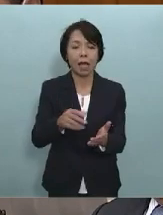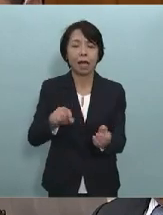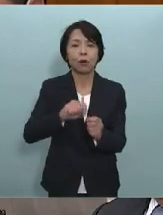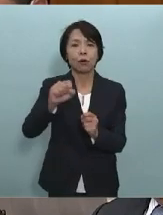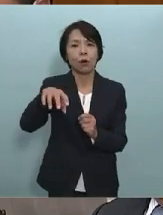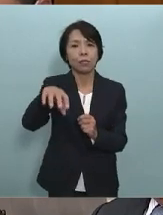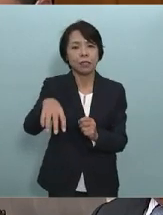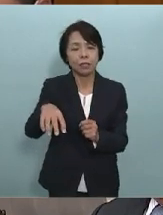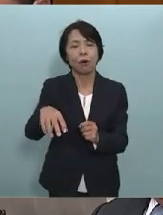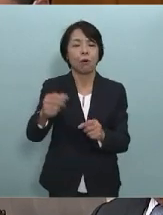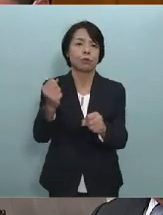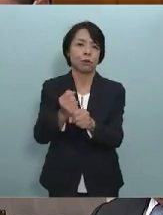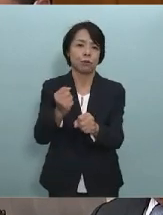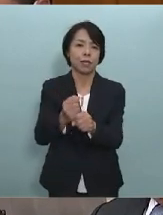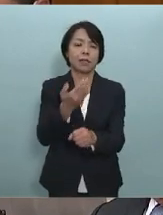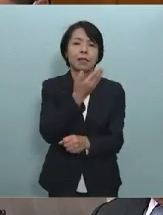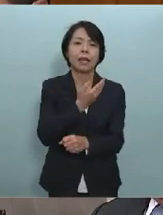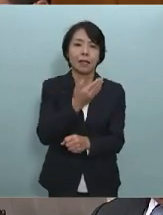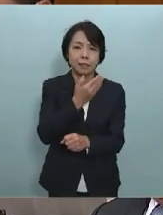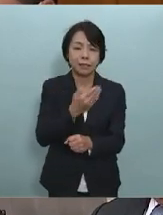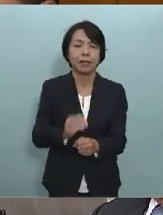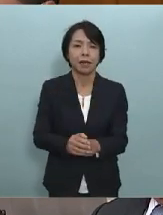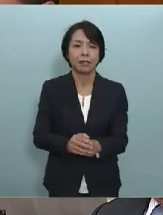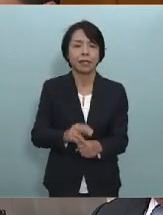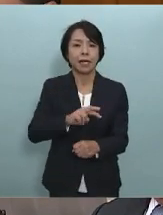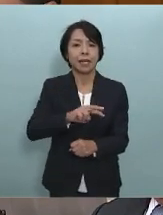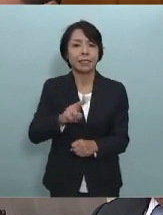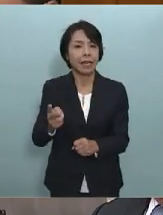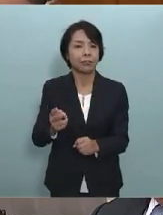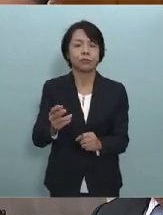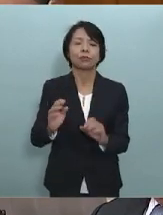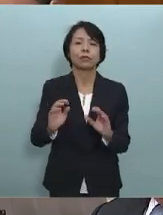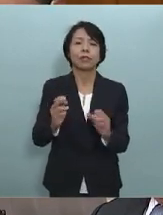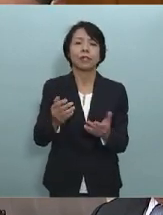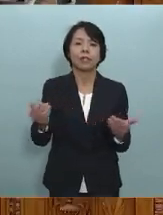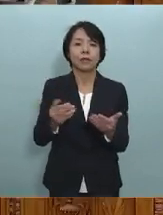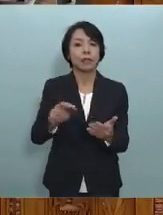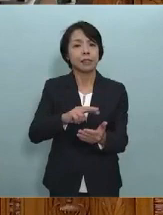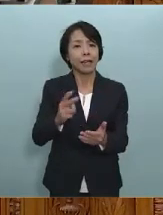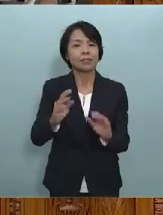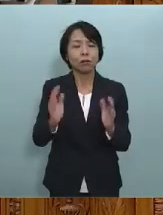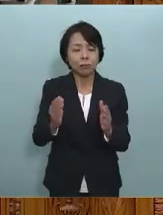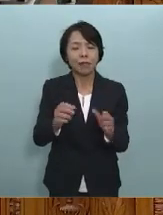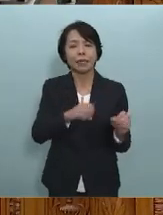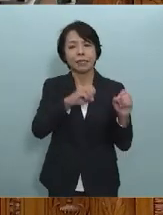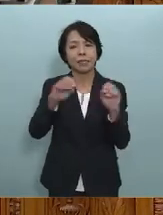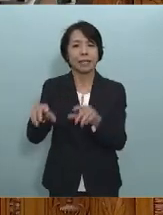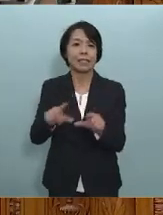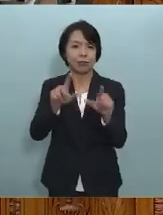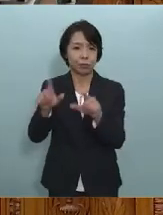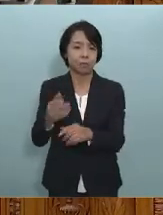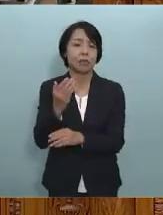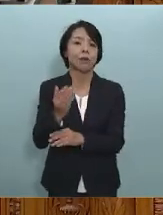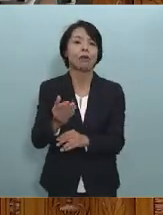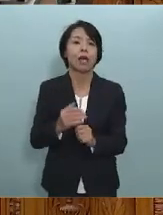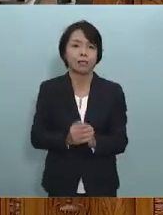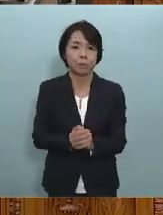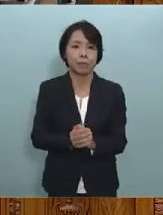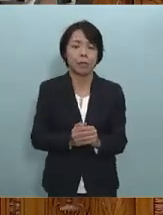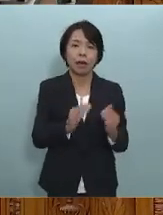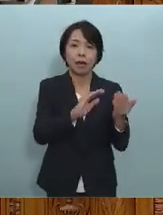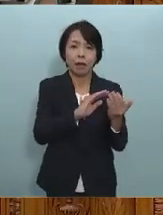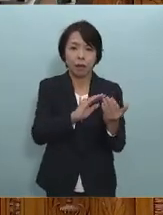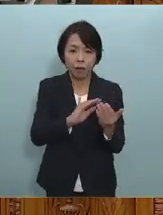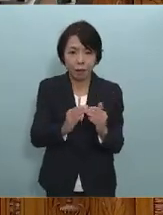創生で大事な転職なき移住について伺います町人仕事